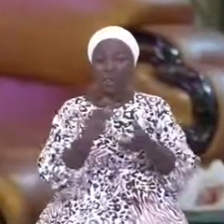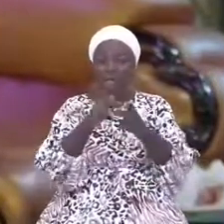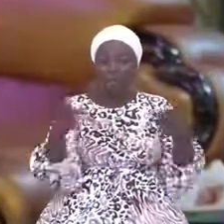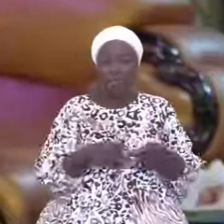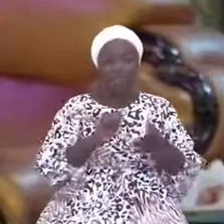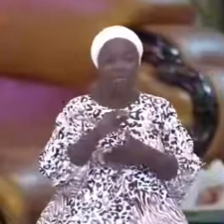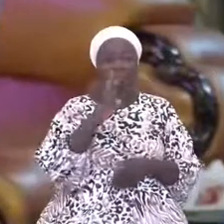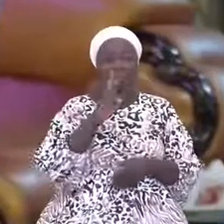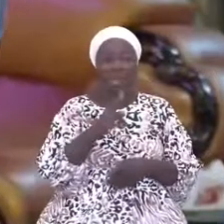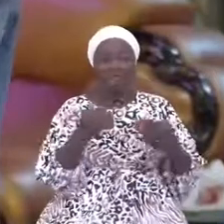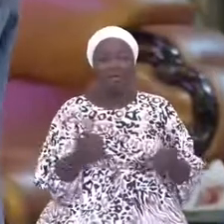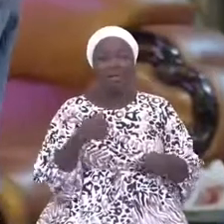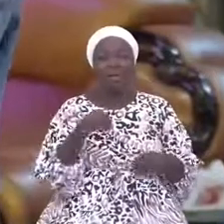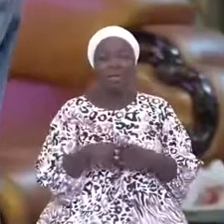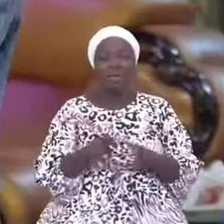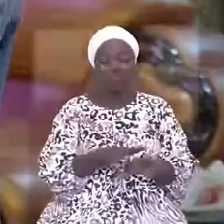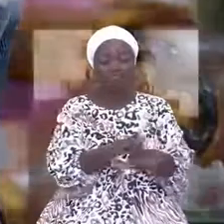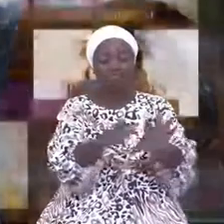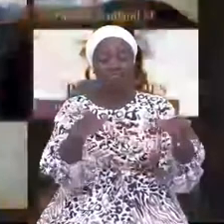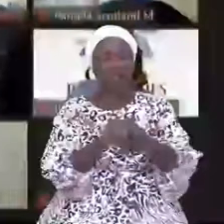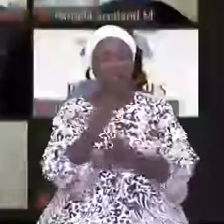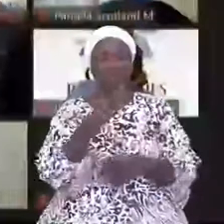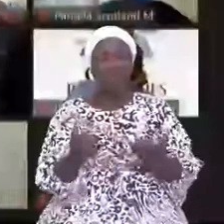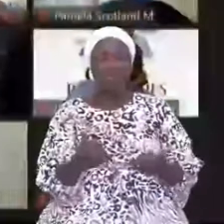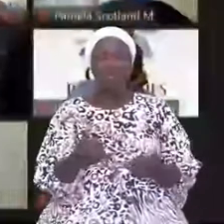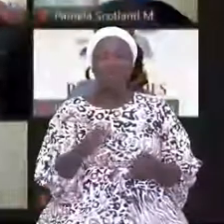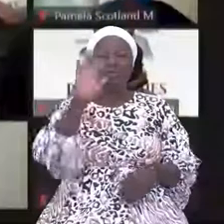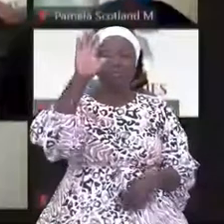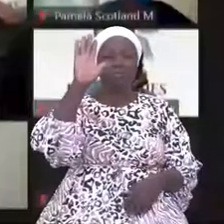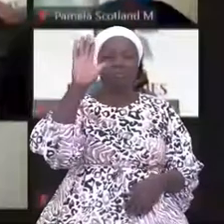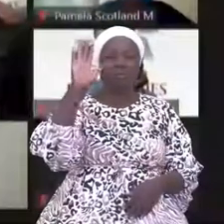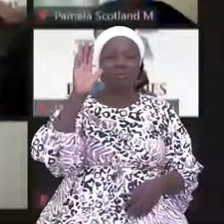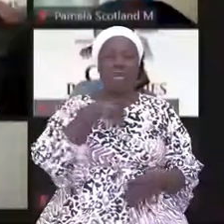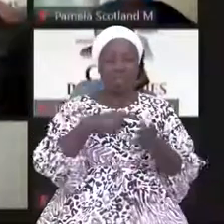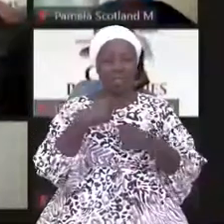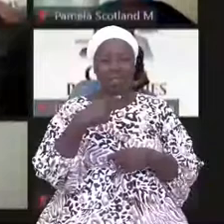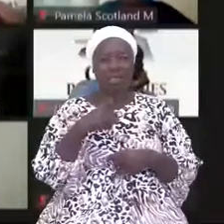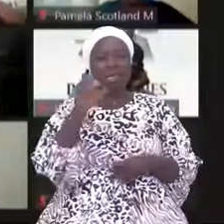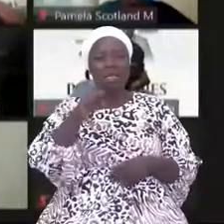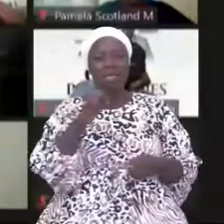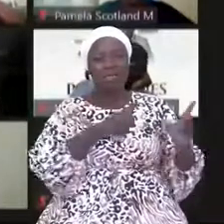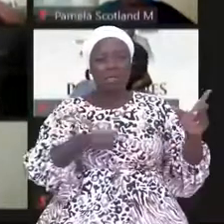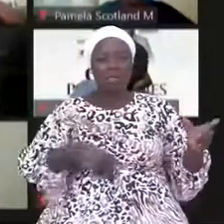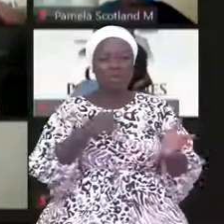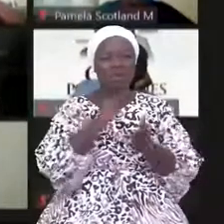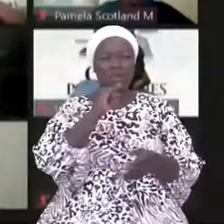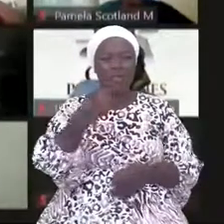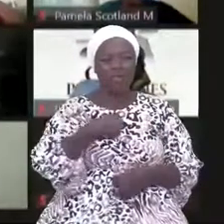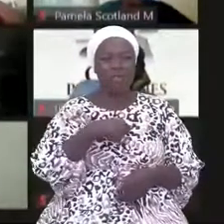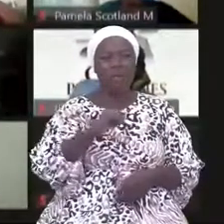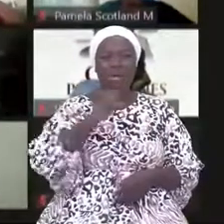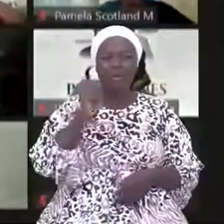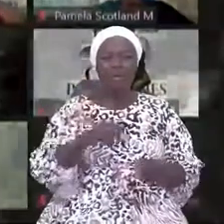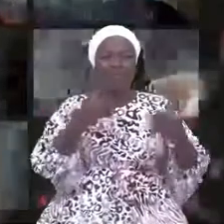seul dans ta chambre là-bas, dans ta chambre où tu te trouves, dans l'assemblée où tu es maintenant, lève cette main et dis